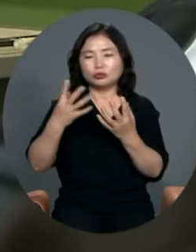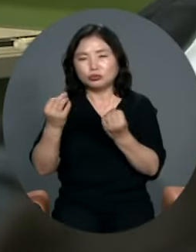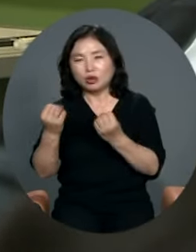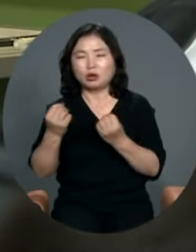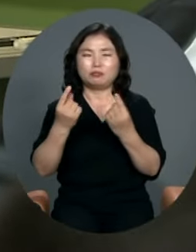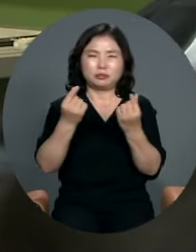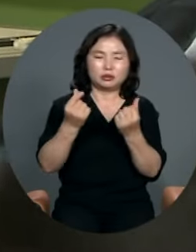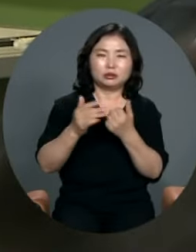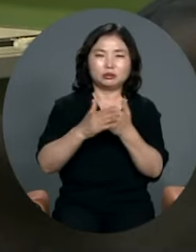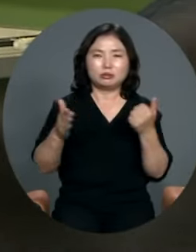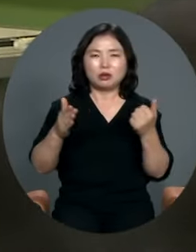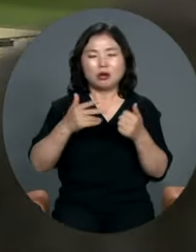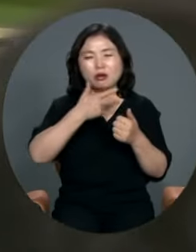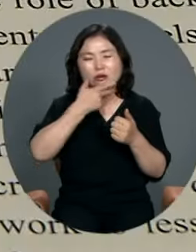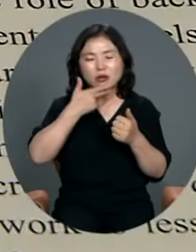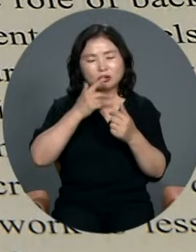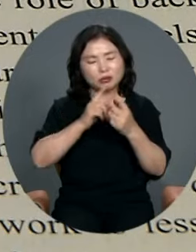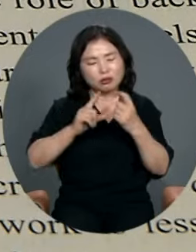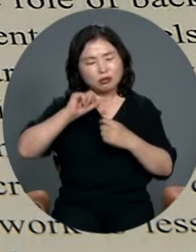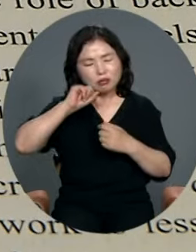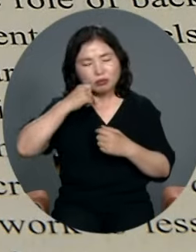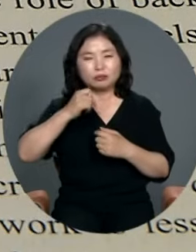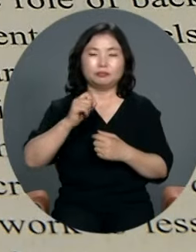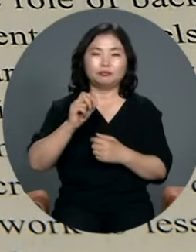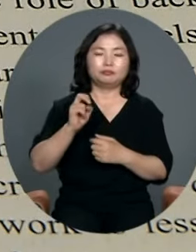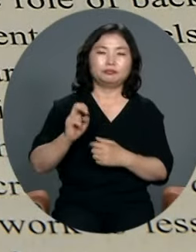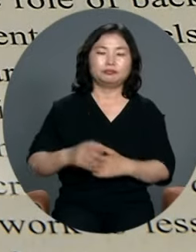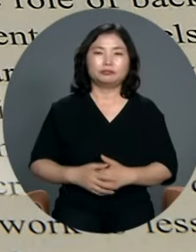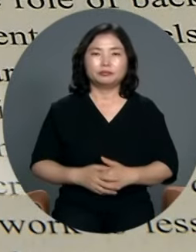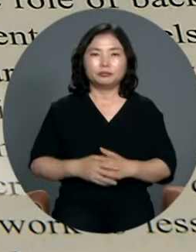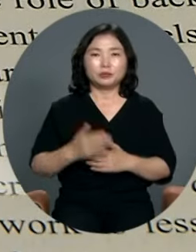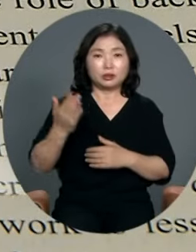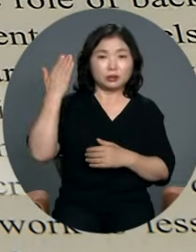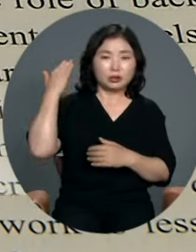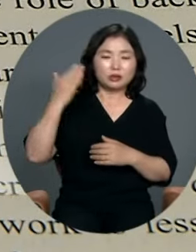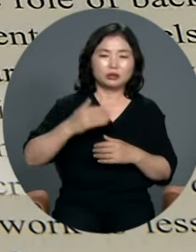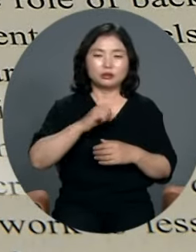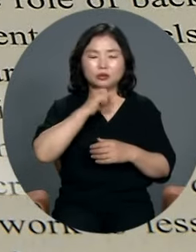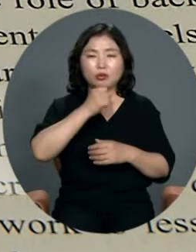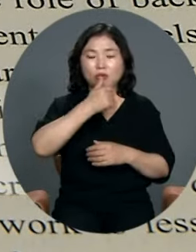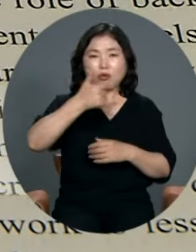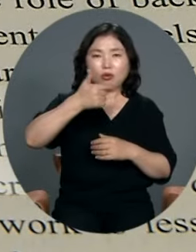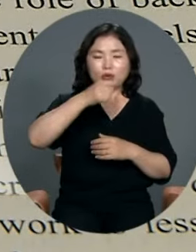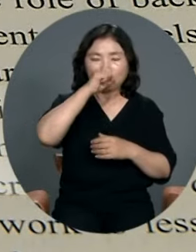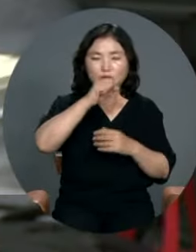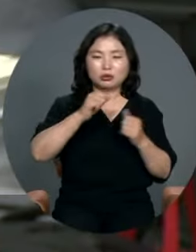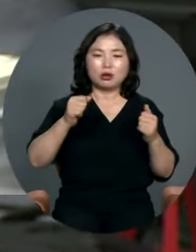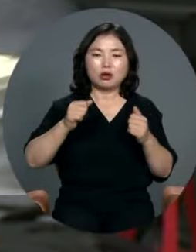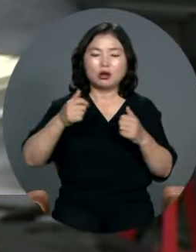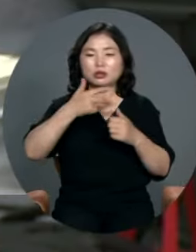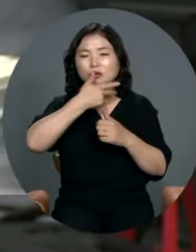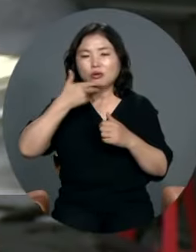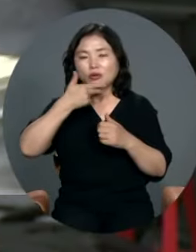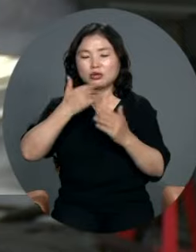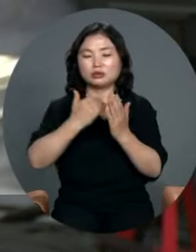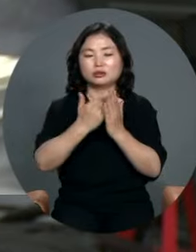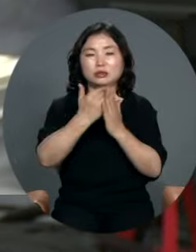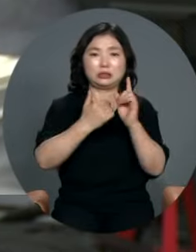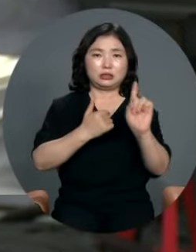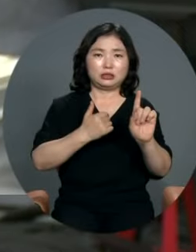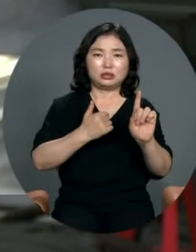만큼 갈수록 영어가 어렵게 출제되고 있습니다. 예전에는 최상위권 수험생이 대부분 영어에서 1등급을